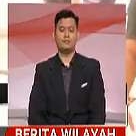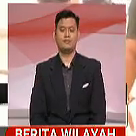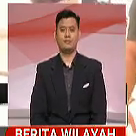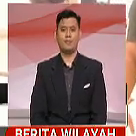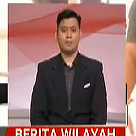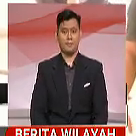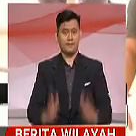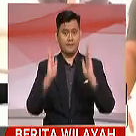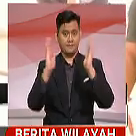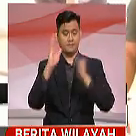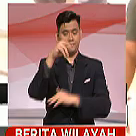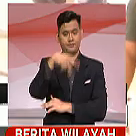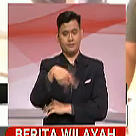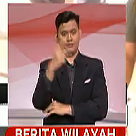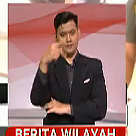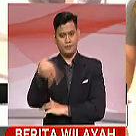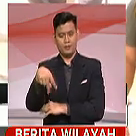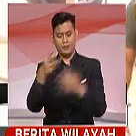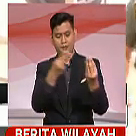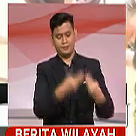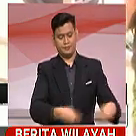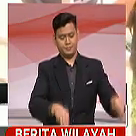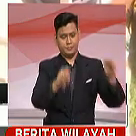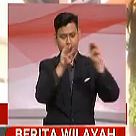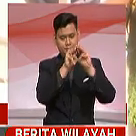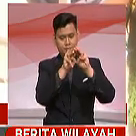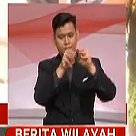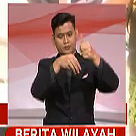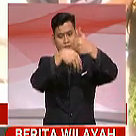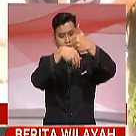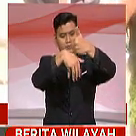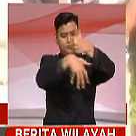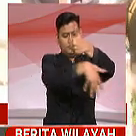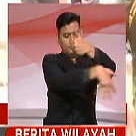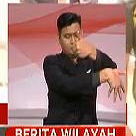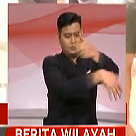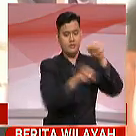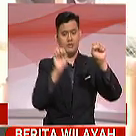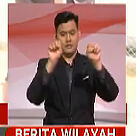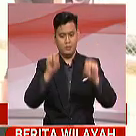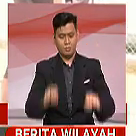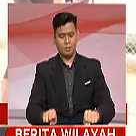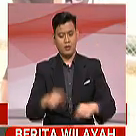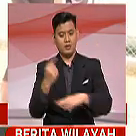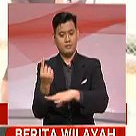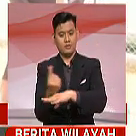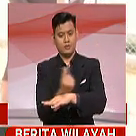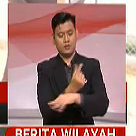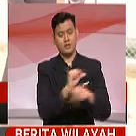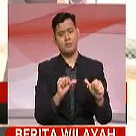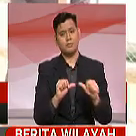Walaupun tempoh masa PKP, masjid boleh juga ataupun jawatan kuasa boleh mengambil inisiatif